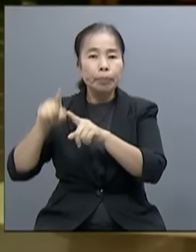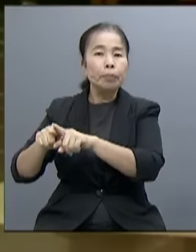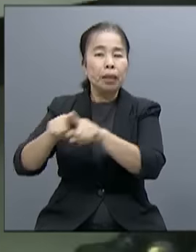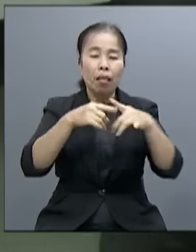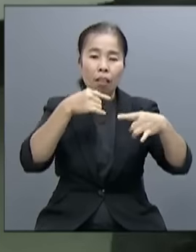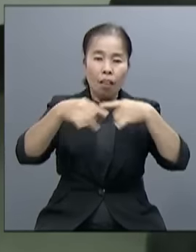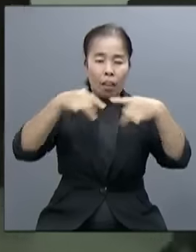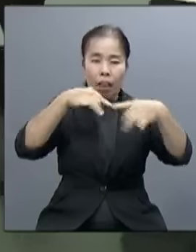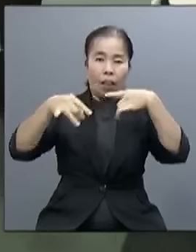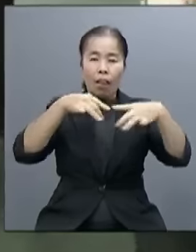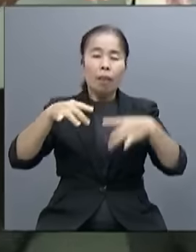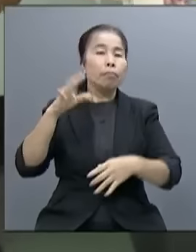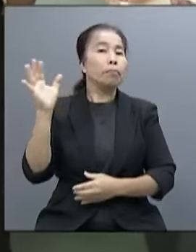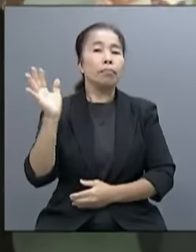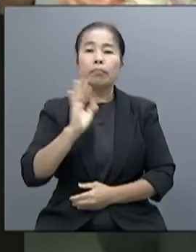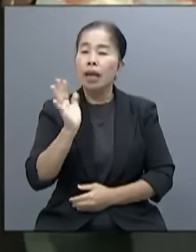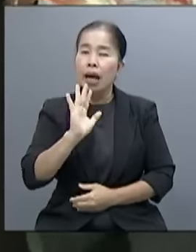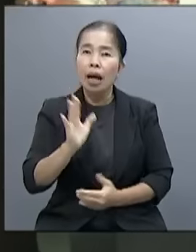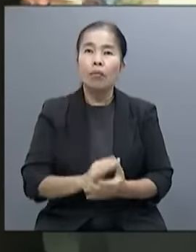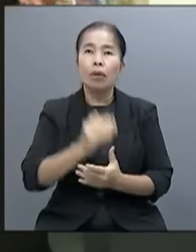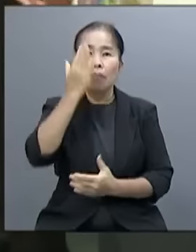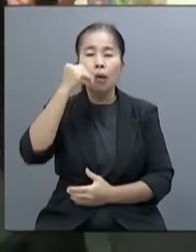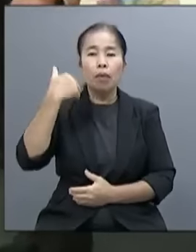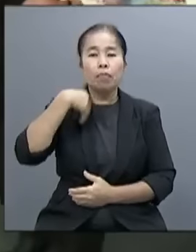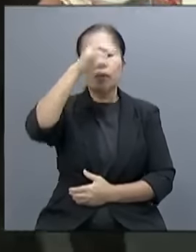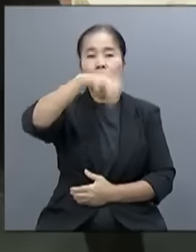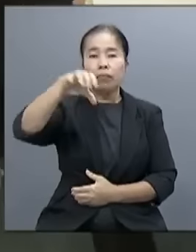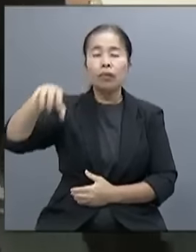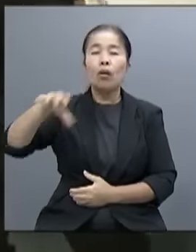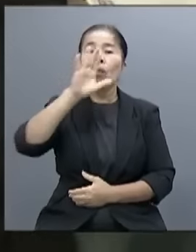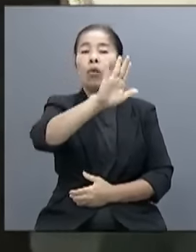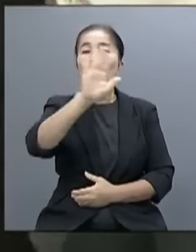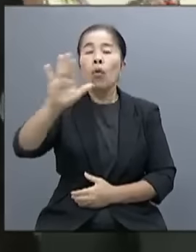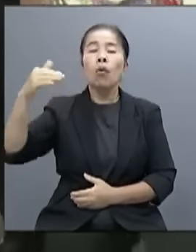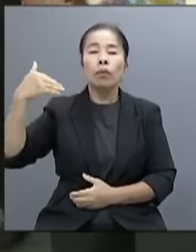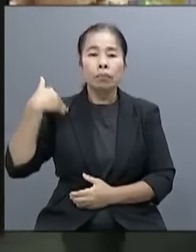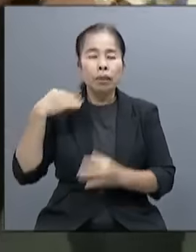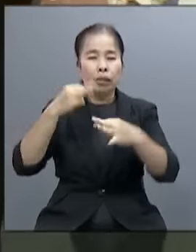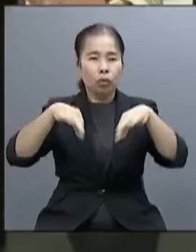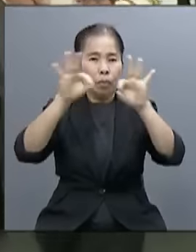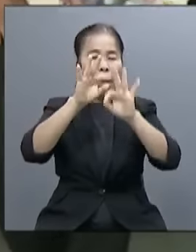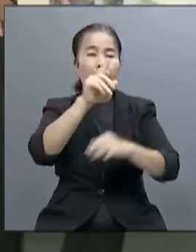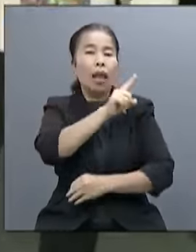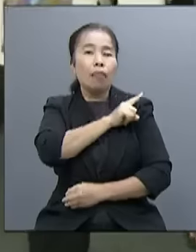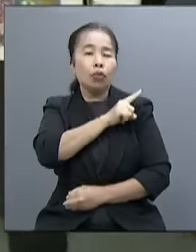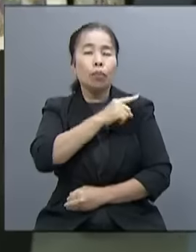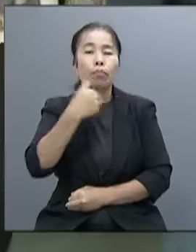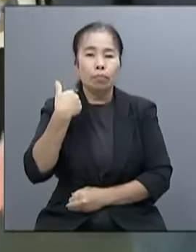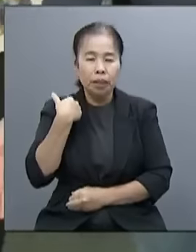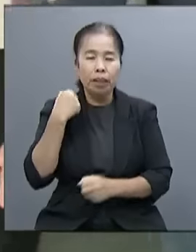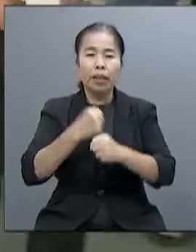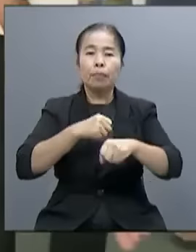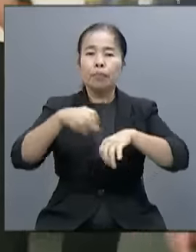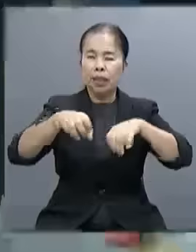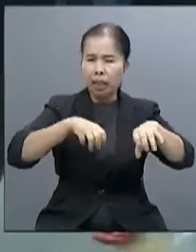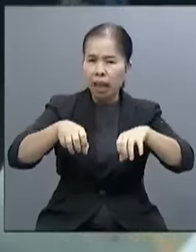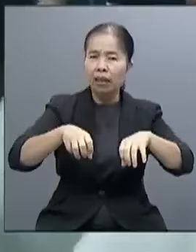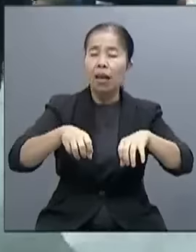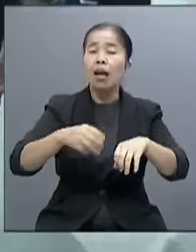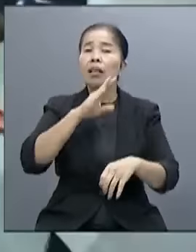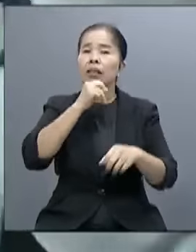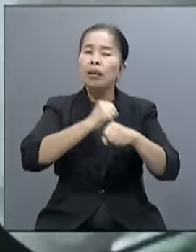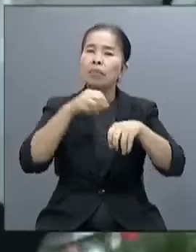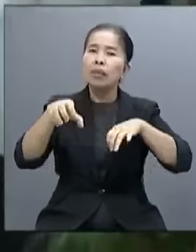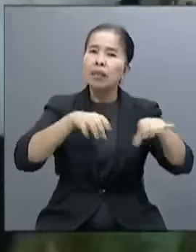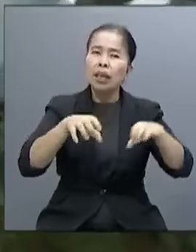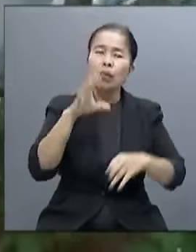หรือแย้งกับภาพใหญ่ที่หน่วยงานที่เขามีส่วนต้องรับผิดชอบ กำลังดำเนินการอยู่ไม่ว่าจะดำเนินการทาง